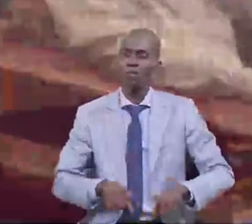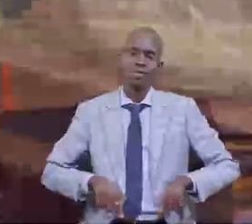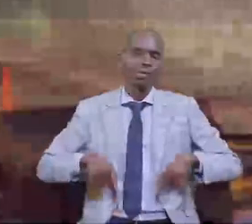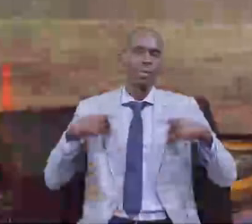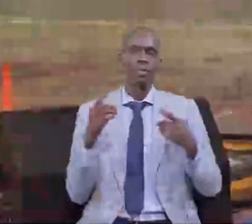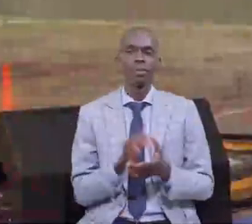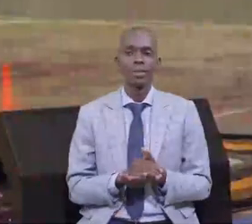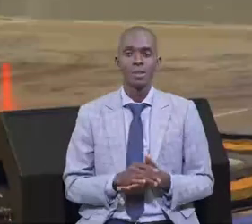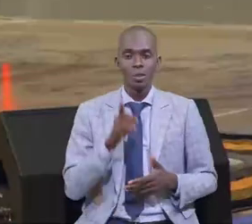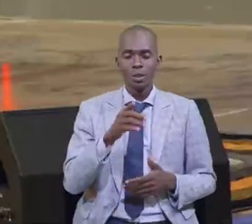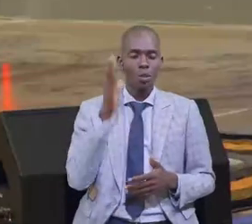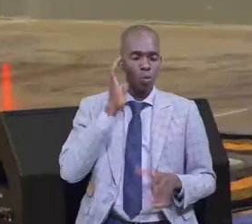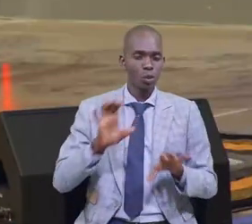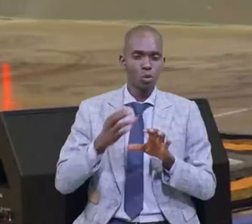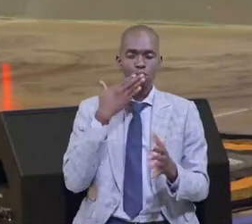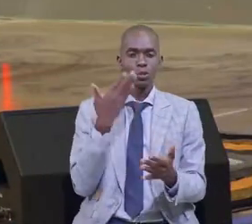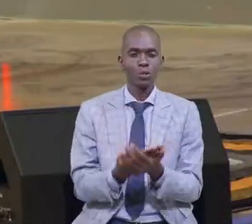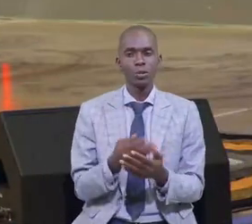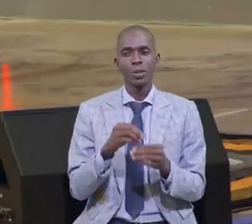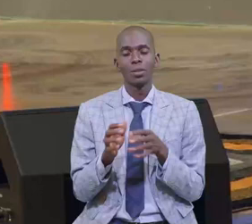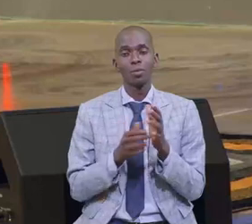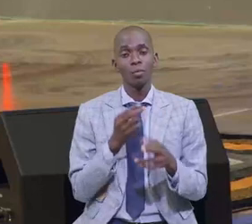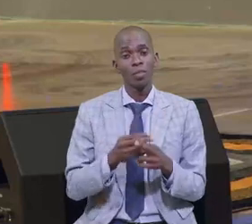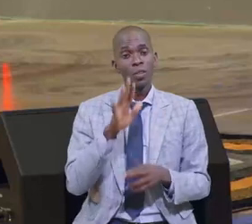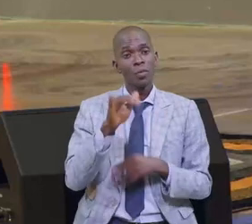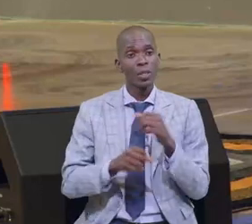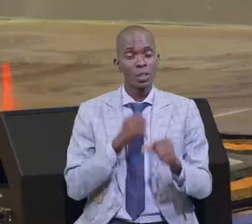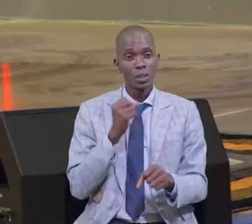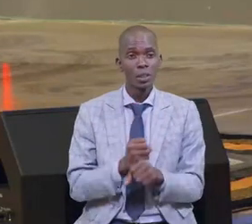long temps à vivre. Vous ferez du bien.